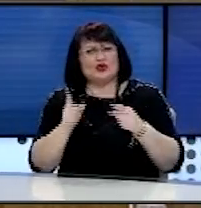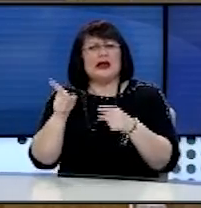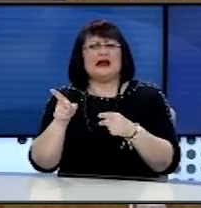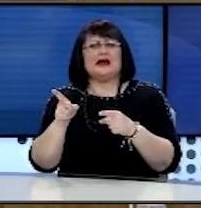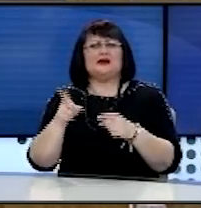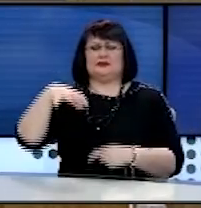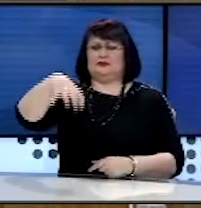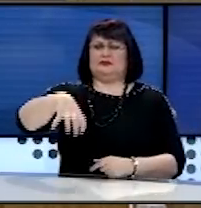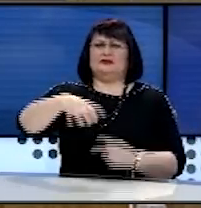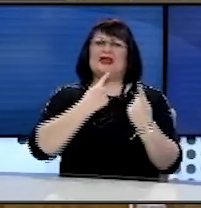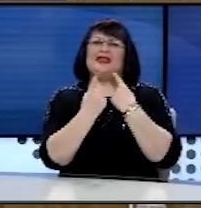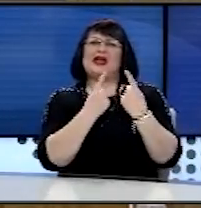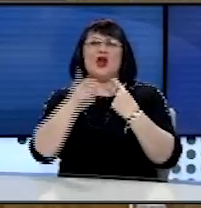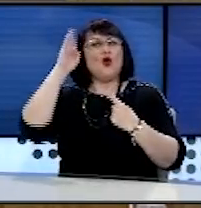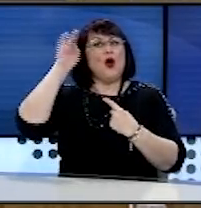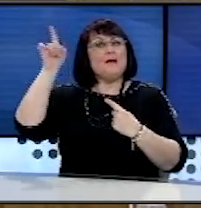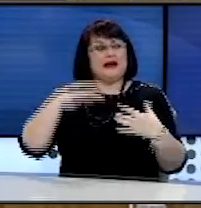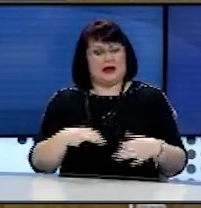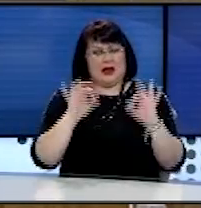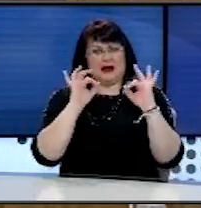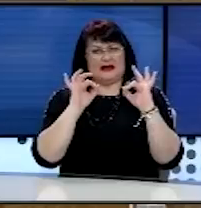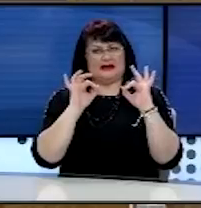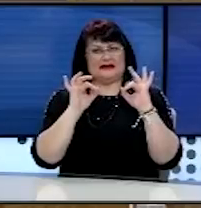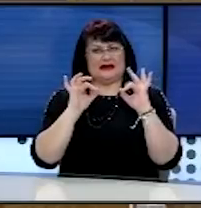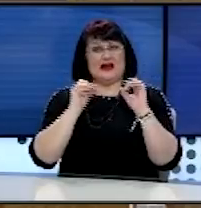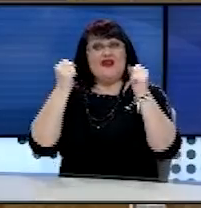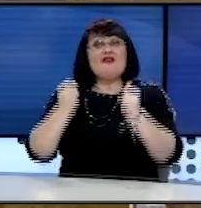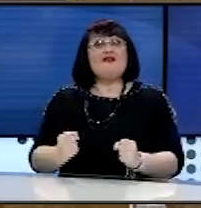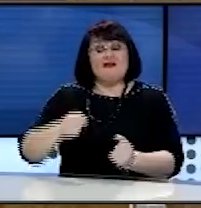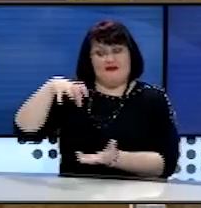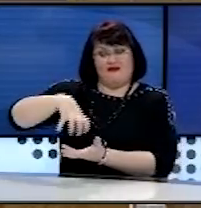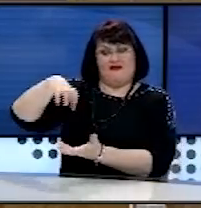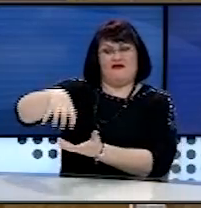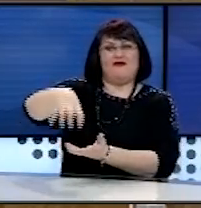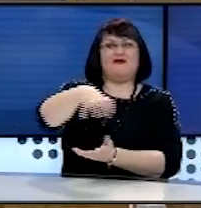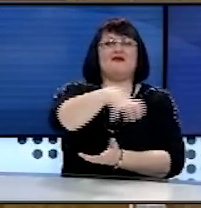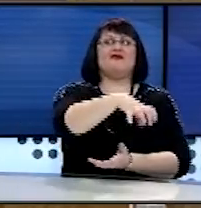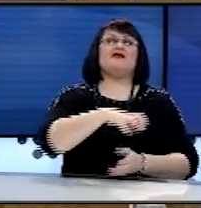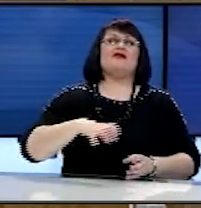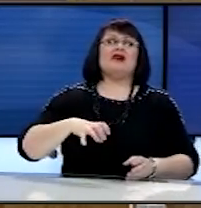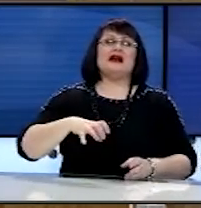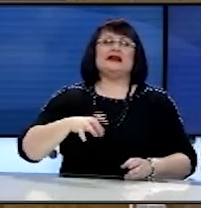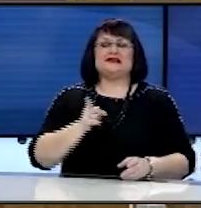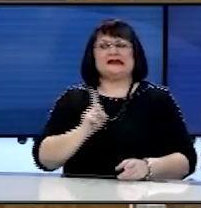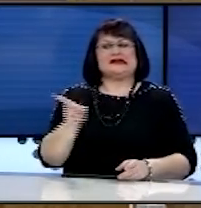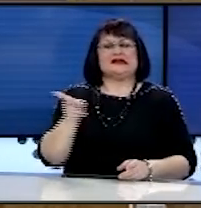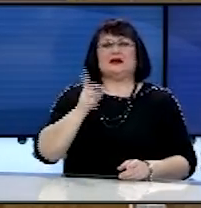εγκαινιάζοντας το στρατηγικό διάλογο με τη ΣΥΠΑ για την αναβάθμιση των βάσεων στην Ελλάδα με ξεκάθαρο στόχο τη